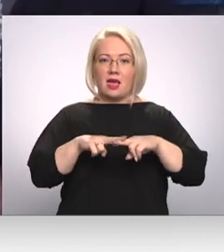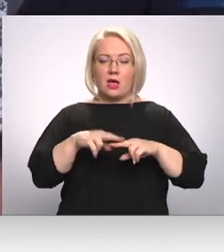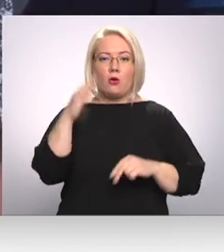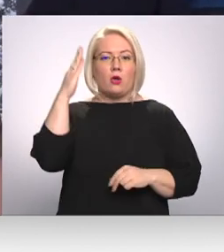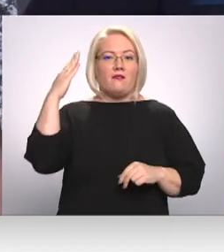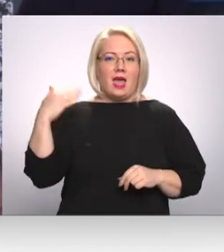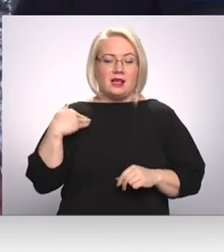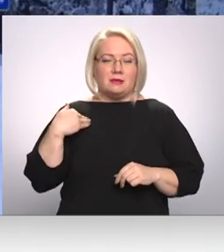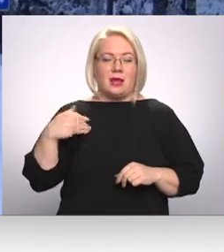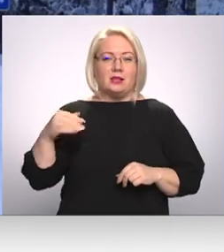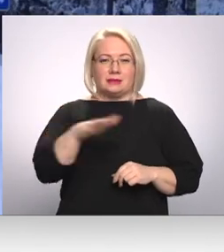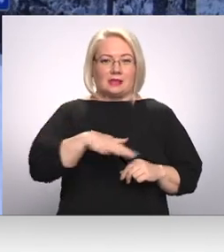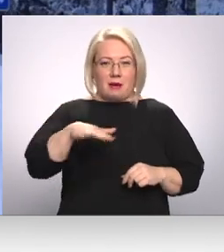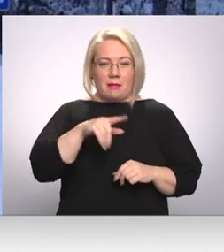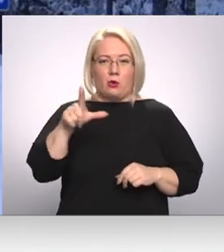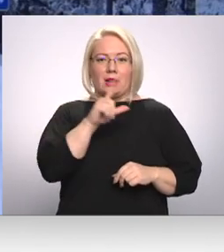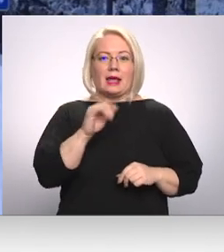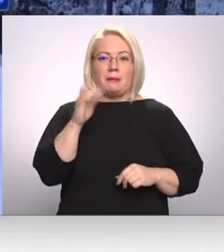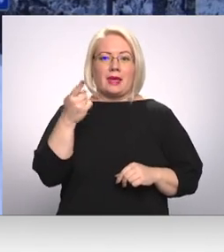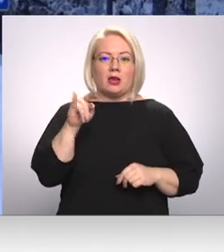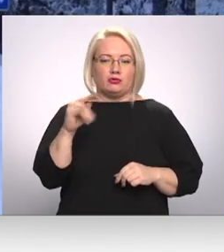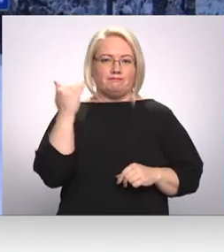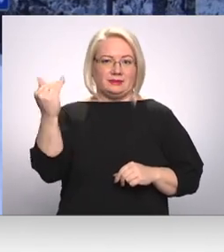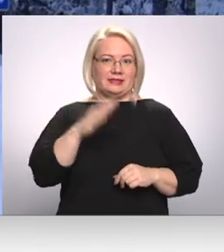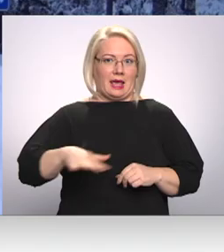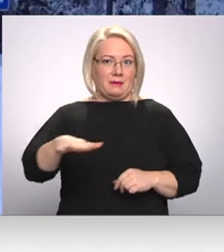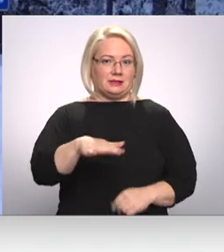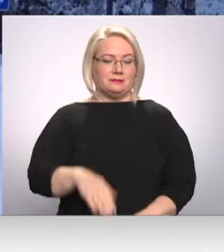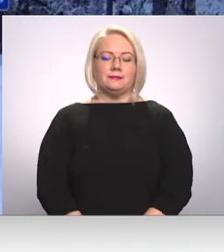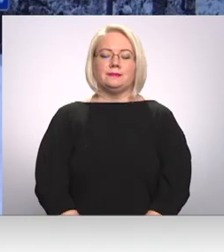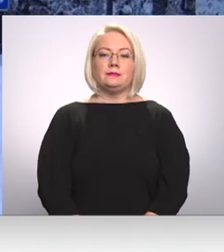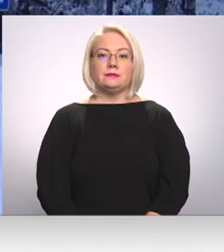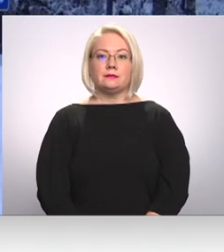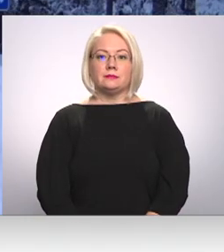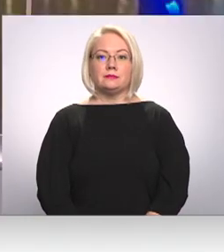pāriet lībiešu vēsturiskajās teritorijās. Gonta Purniec, Vadims Petrušins, Kurzemes televīzija.